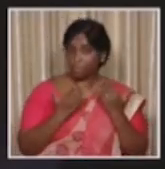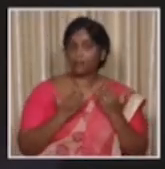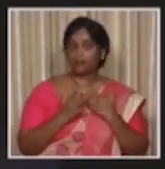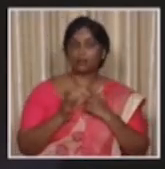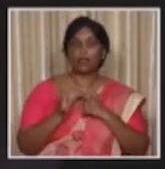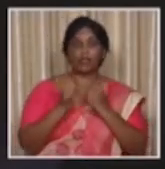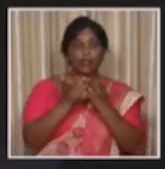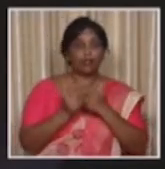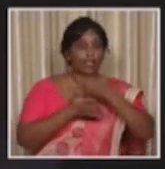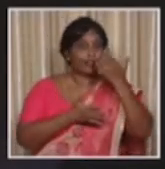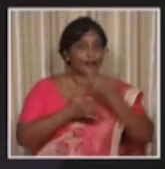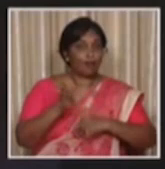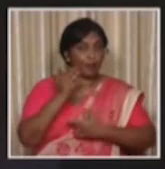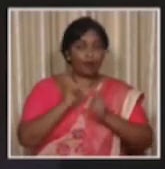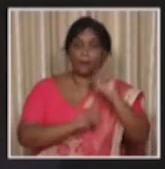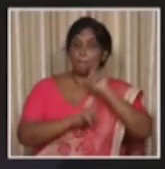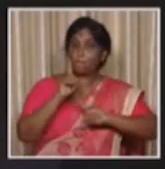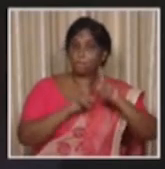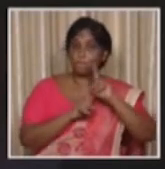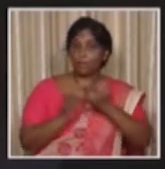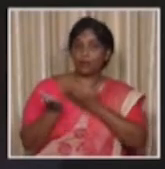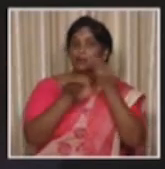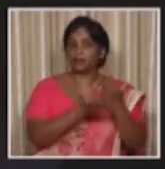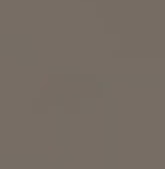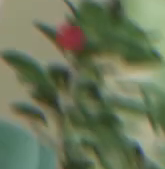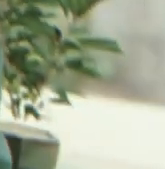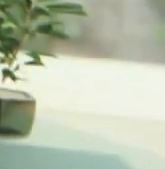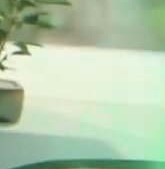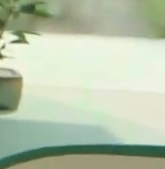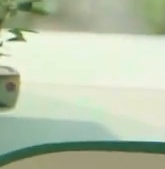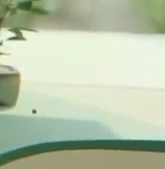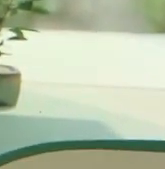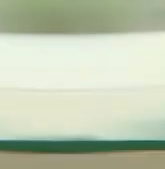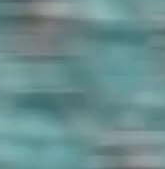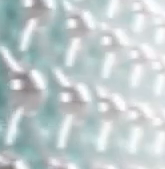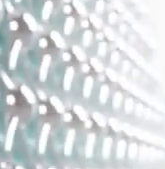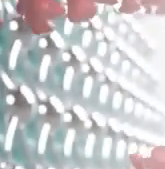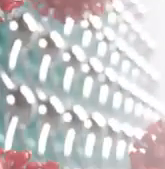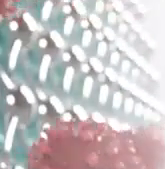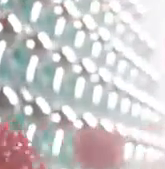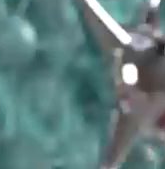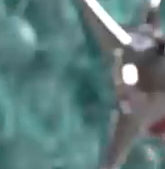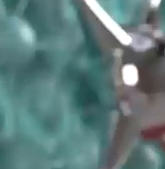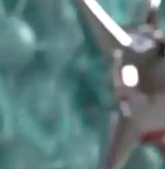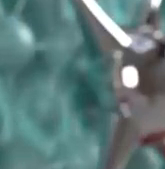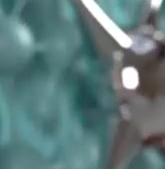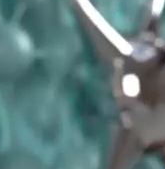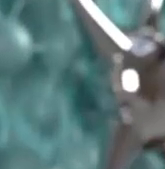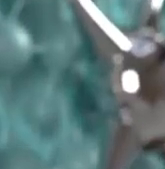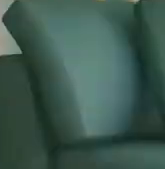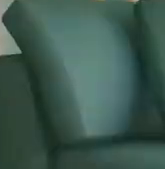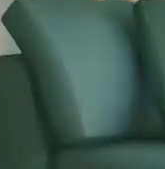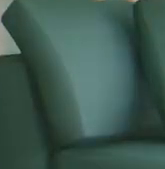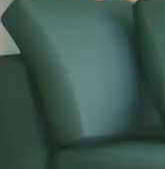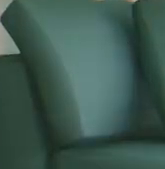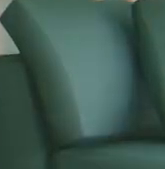ඉගෙනන වාර්තා පාර්ලිමේන්තුවට ගේන කොට අර බල්ලනාවන්න Nippon Paint Medifresh, a powerful combination of zinc, iron